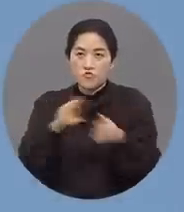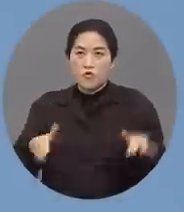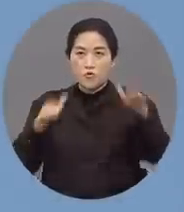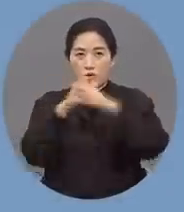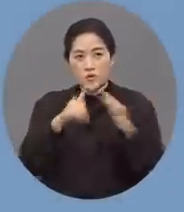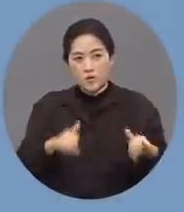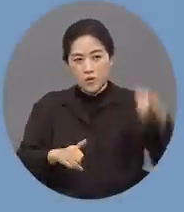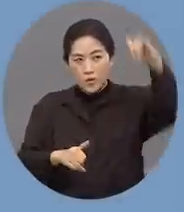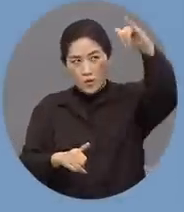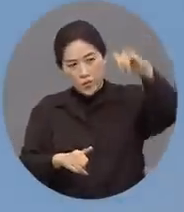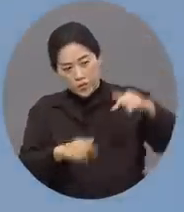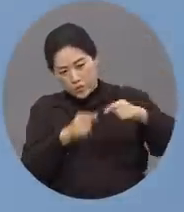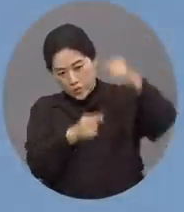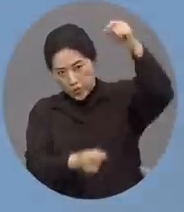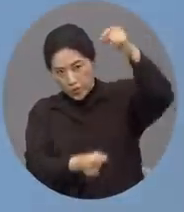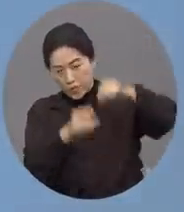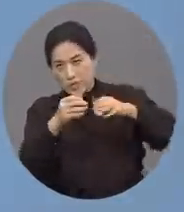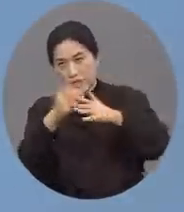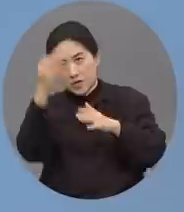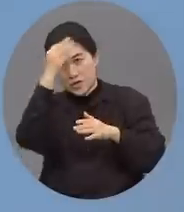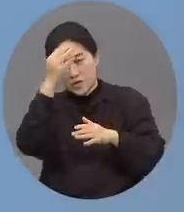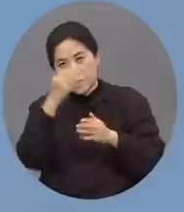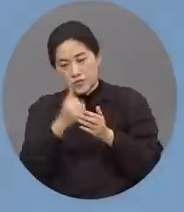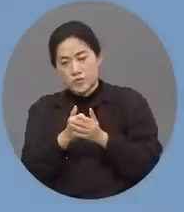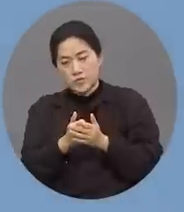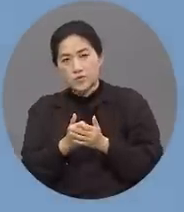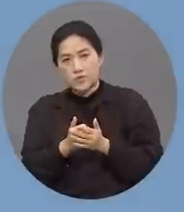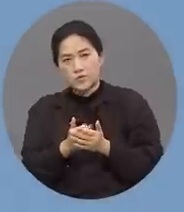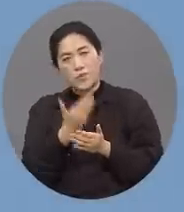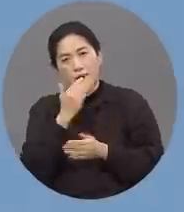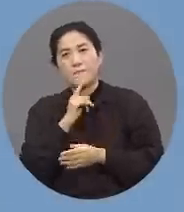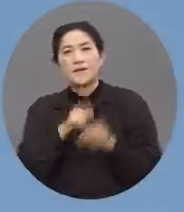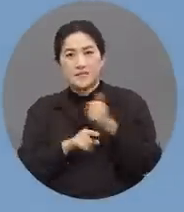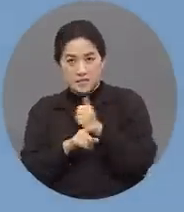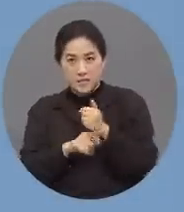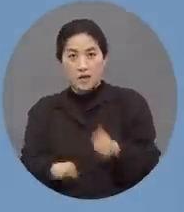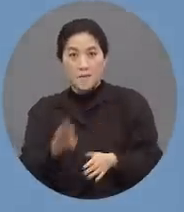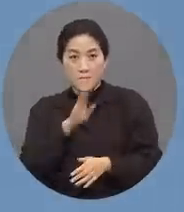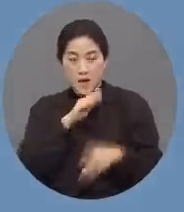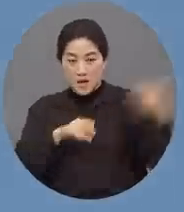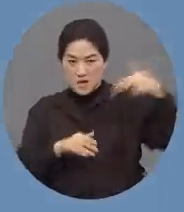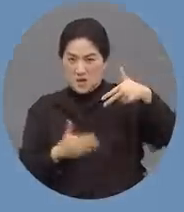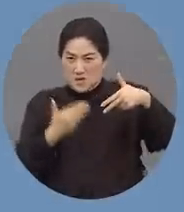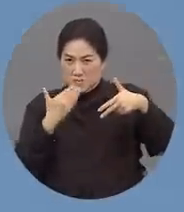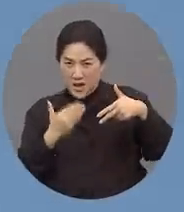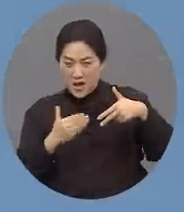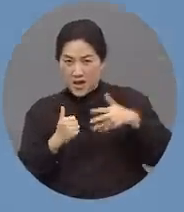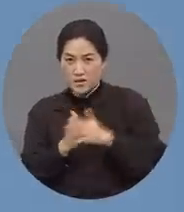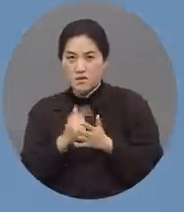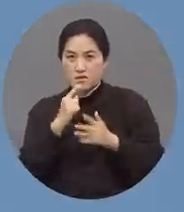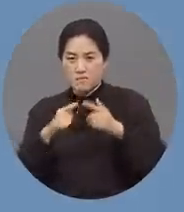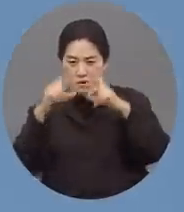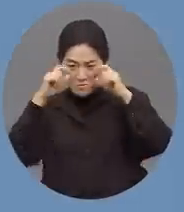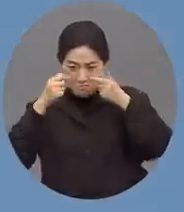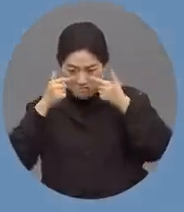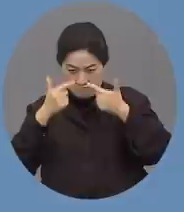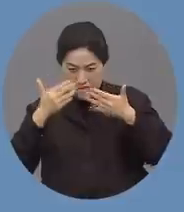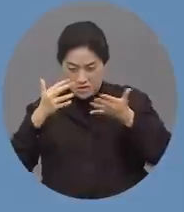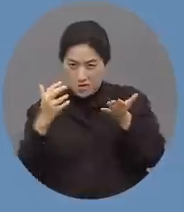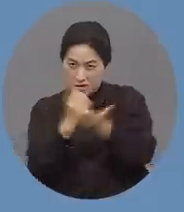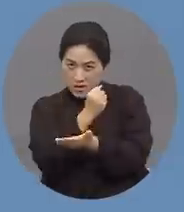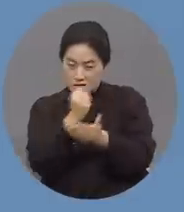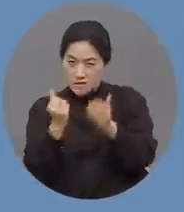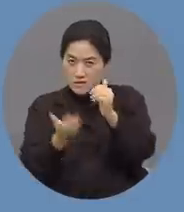고도를 볼 때 기술적 가능성을 평가한 것으로 실제 촬영 가능성이 높다거나 의미 있는 촬영이 이루어졌을 것으로 본